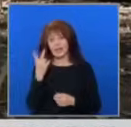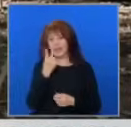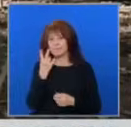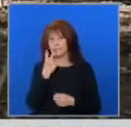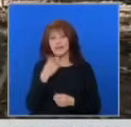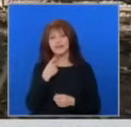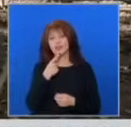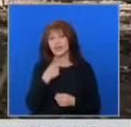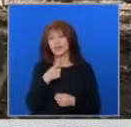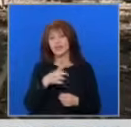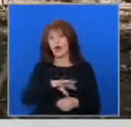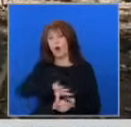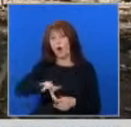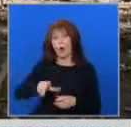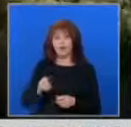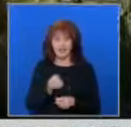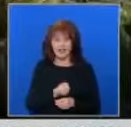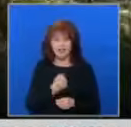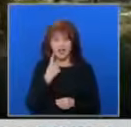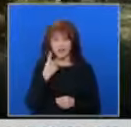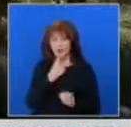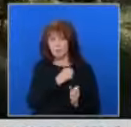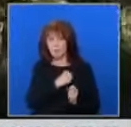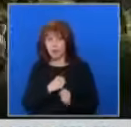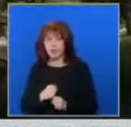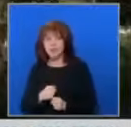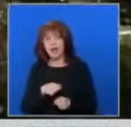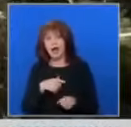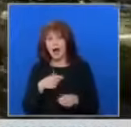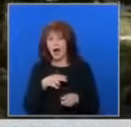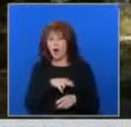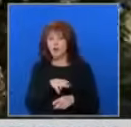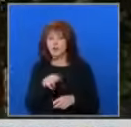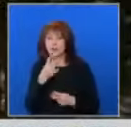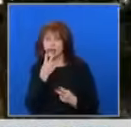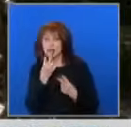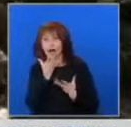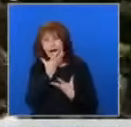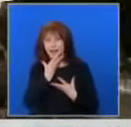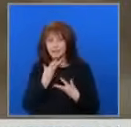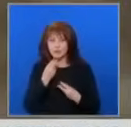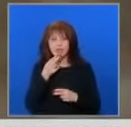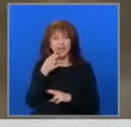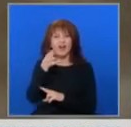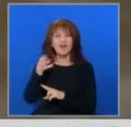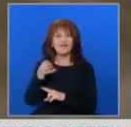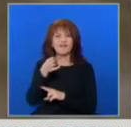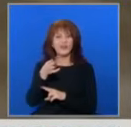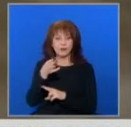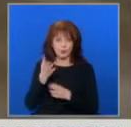че са сред похитените от Хамас. Дни по-късно близките я разпознават в едно от видеата с заложници, публикувани от